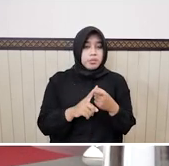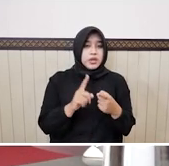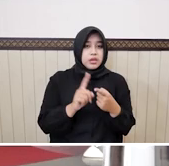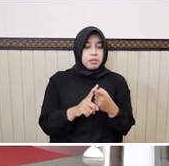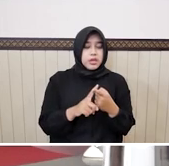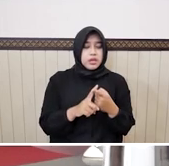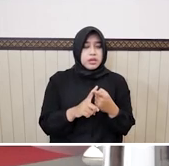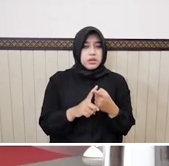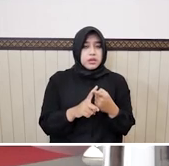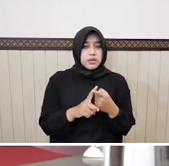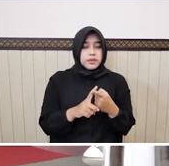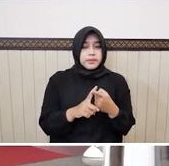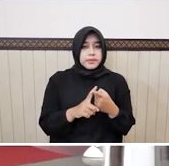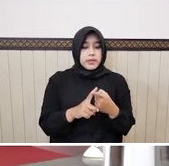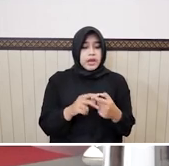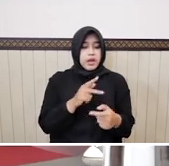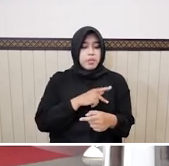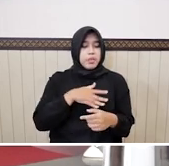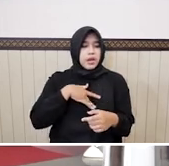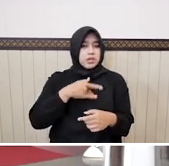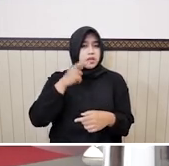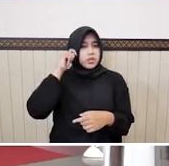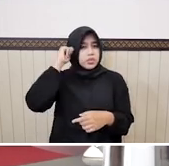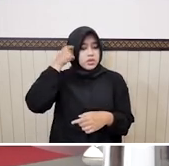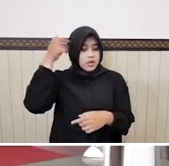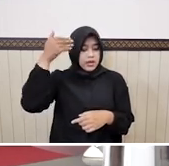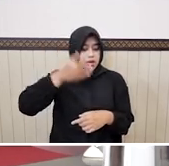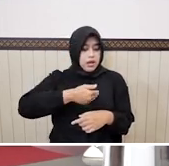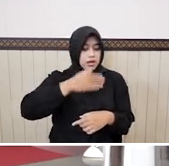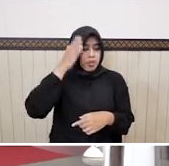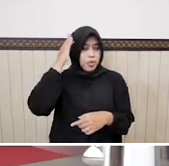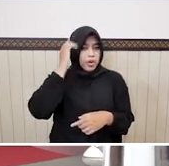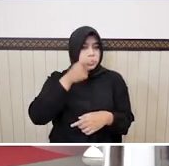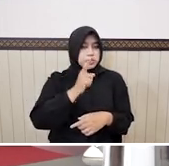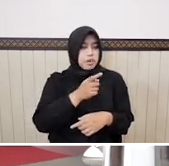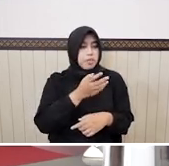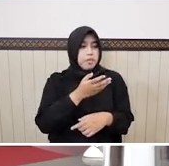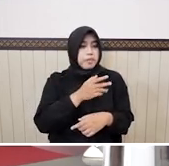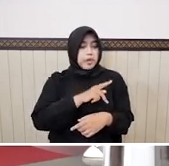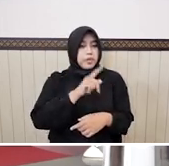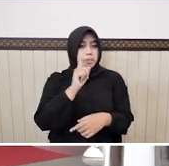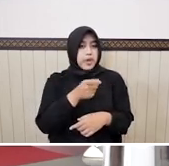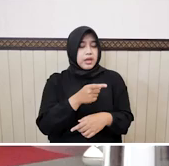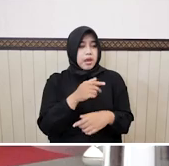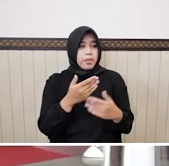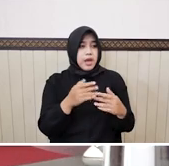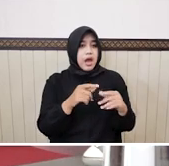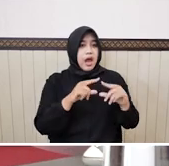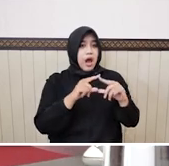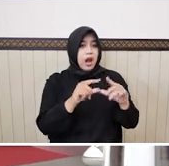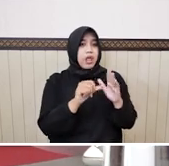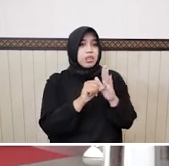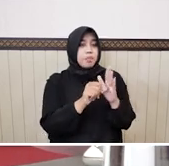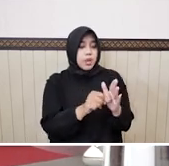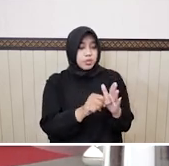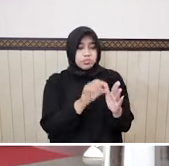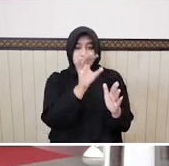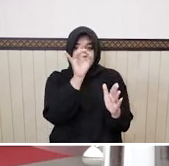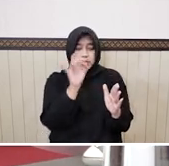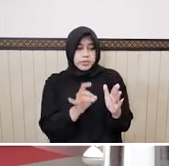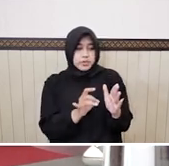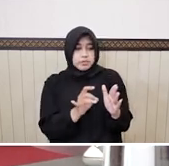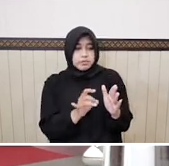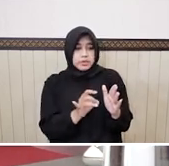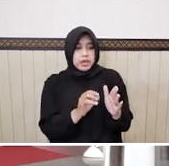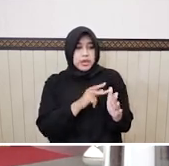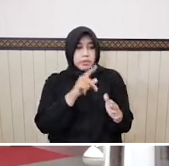memang Hai kesulitan untuk datang ke sana karena kami menggunakan istilahnya alat bantu dan sebagainya